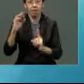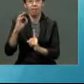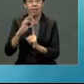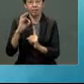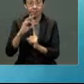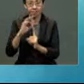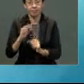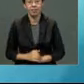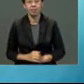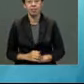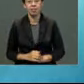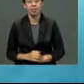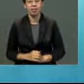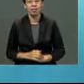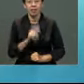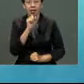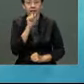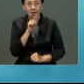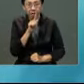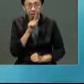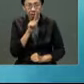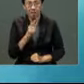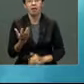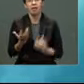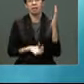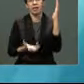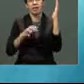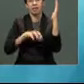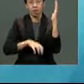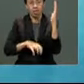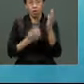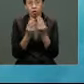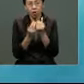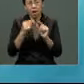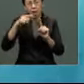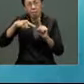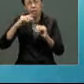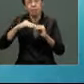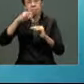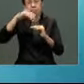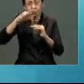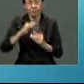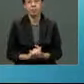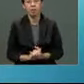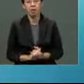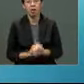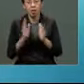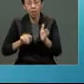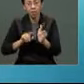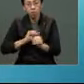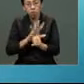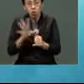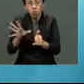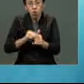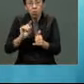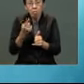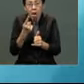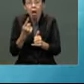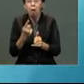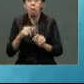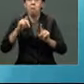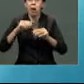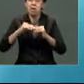านกาตาร์บังคลาเทศตัวเลขก็เป็นหลักพันทั้งนั้นเลยนะครับที่เป็นเคสใหม่ๆนะครับก็